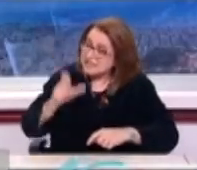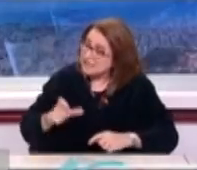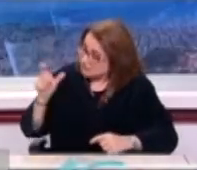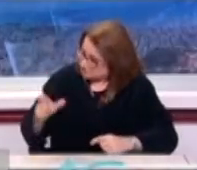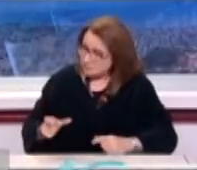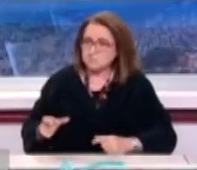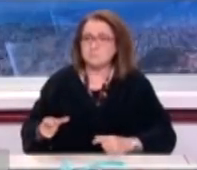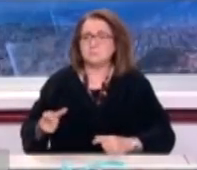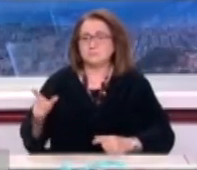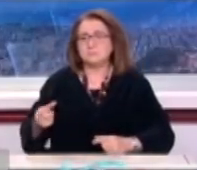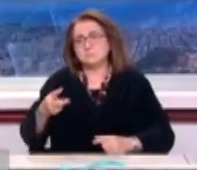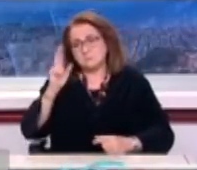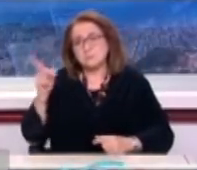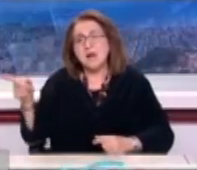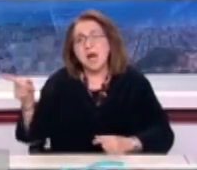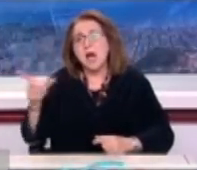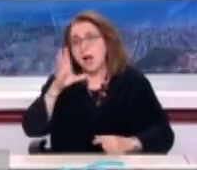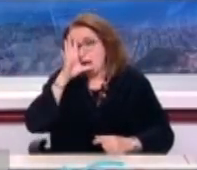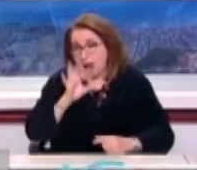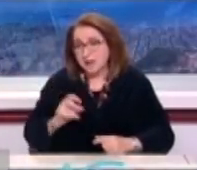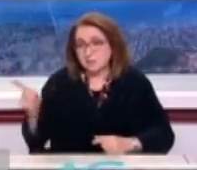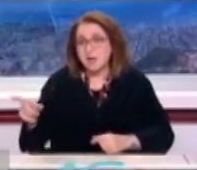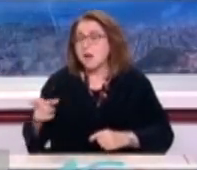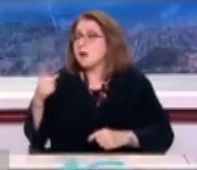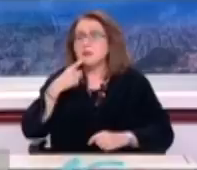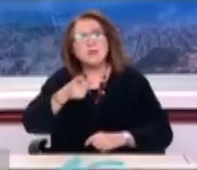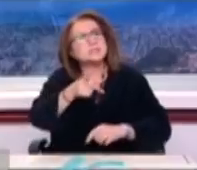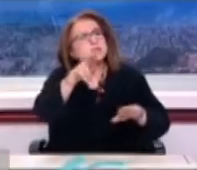Υπάρχουν αρκετοί, ήταν στη βραχιανοσηλεία χωρίς επαφή στους θαλάμους.